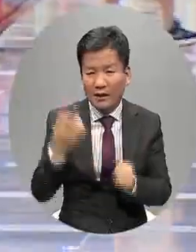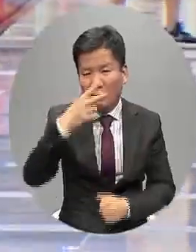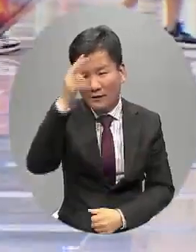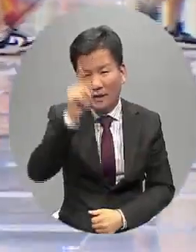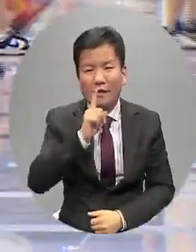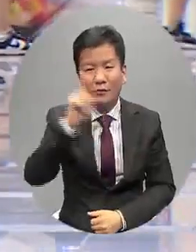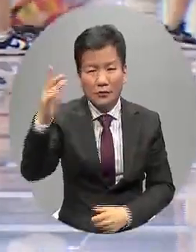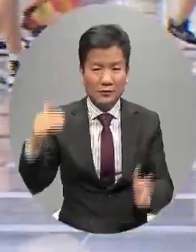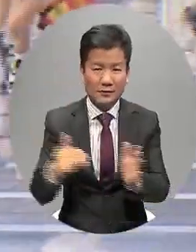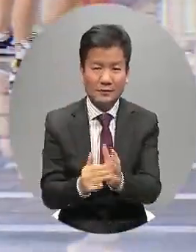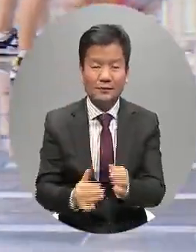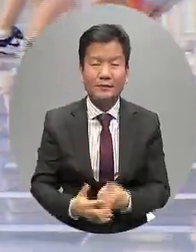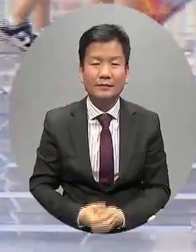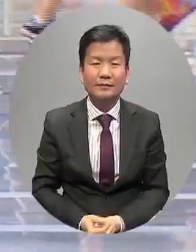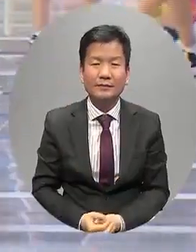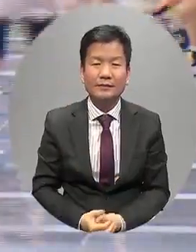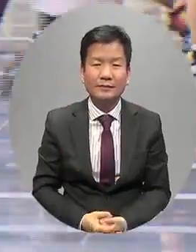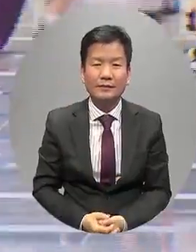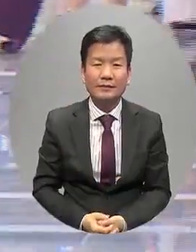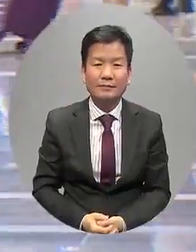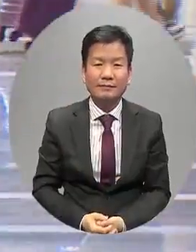검찰의 수사 의뢰했습니다